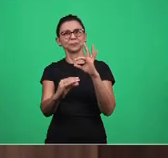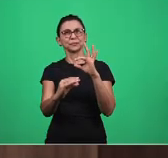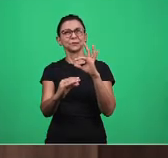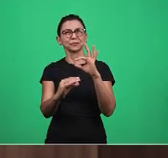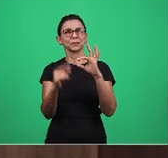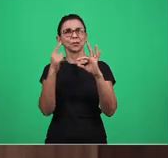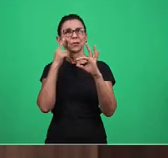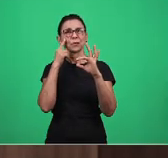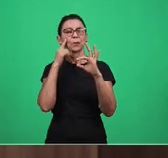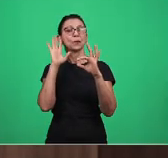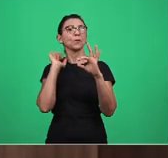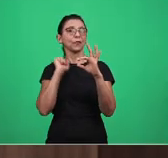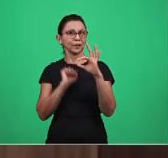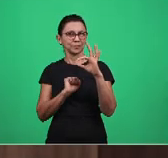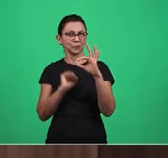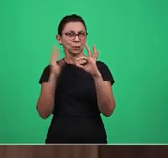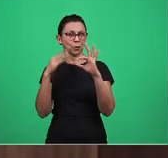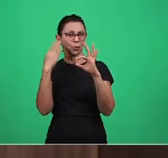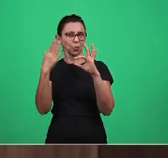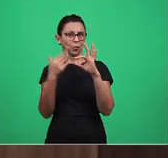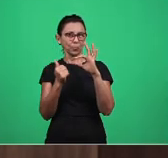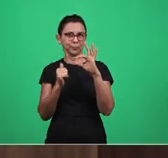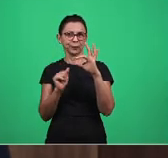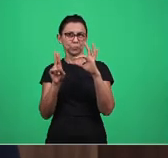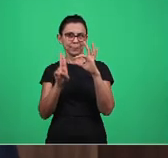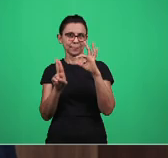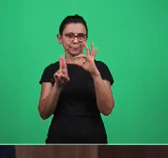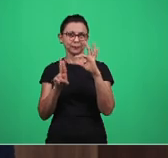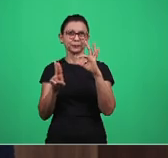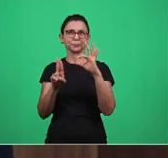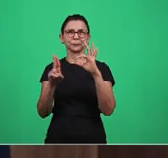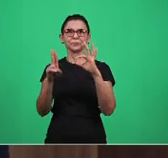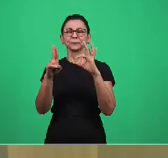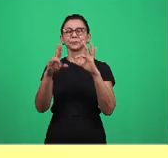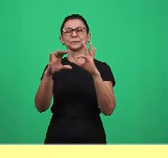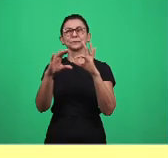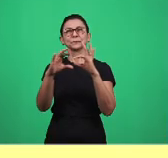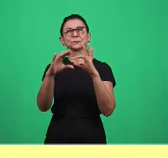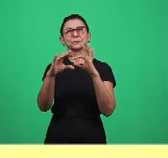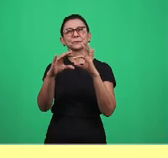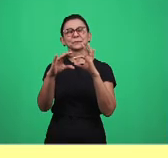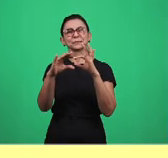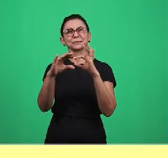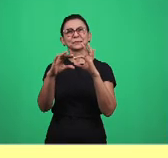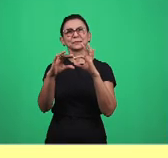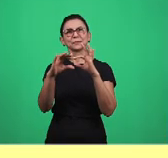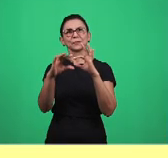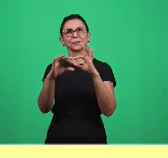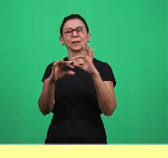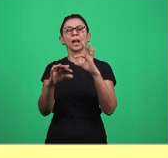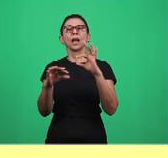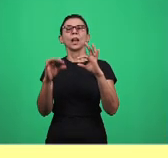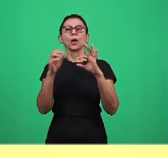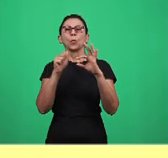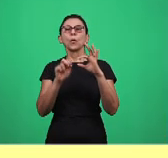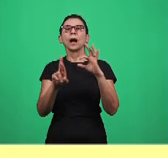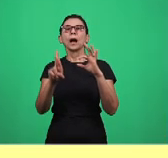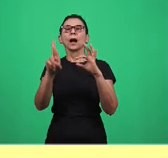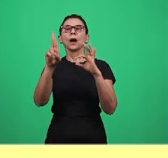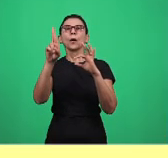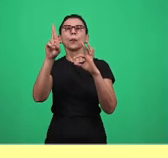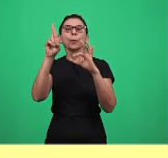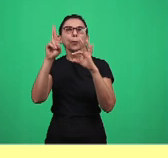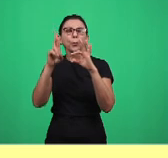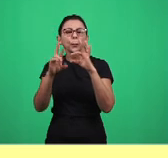Nous allons souffler ferme et suavement afin que la flûte ne siffle pas. Et